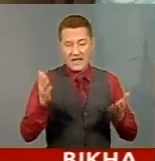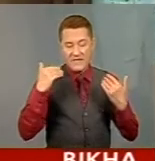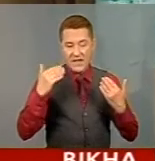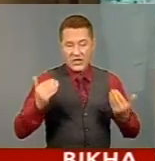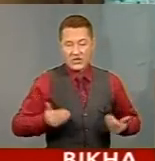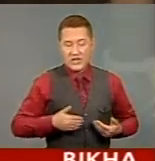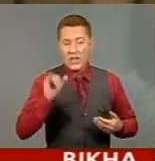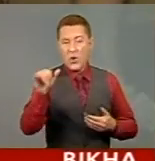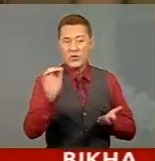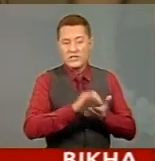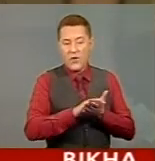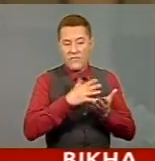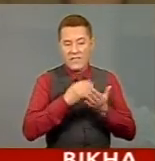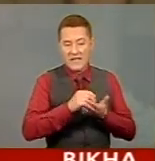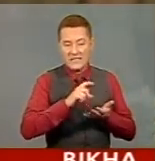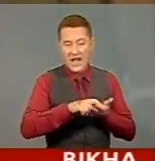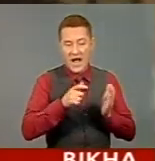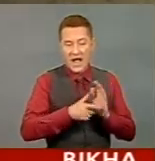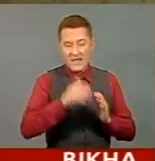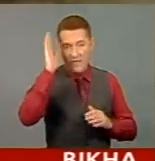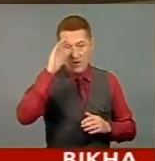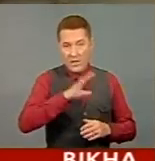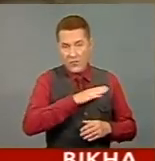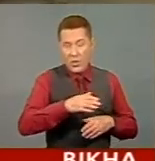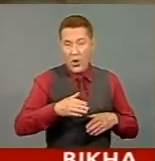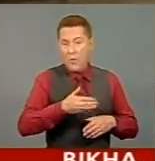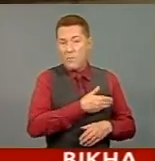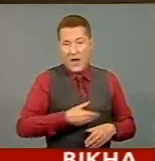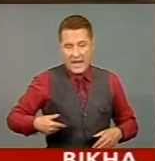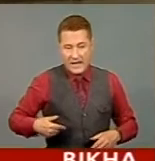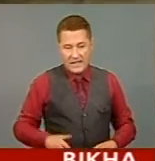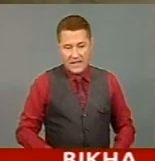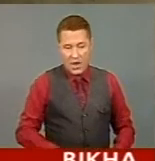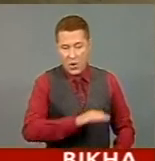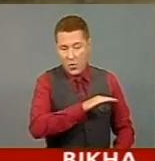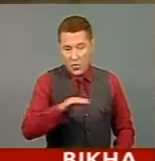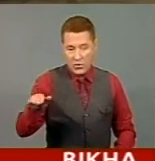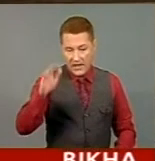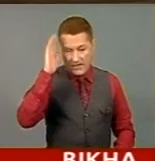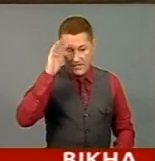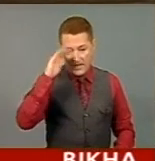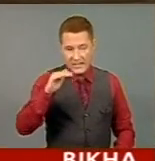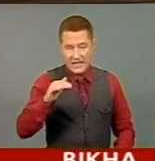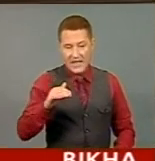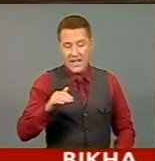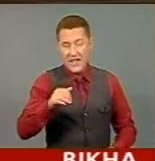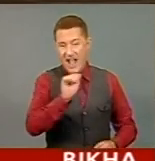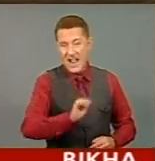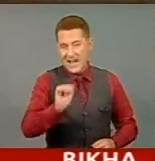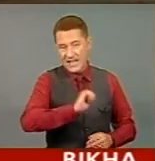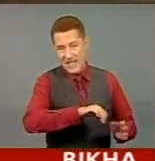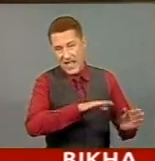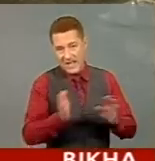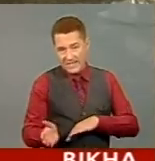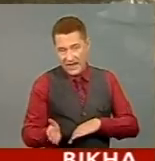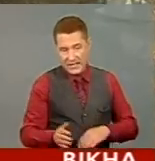у знайомих, бо у власній хаті води було по коліна. Вот это был уровень воды. Соответственно, глина отвалилась, потому что вода. Вот